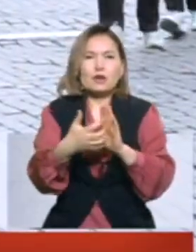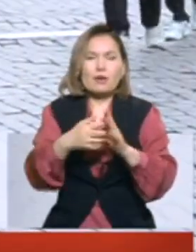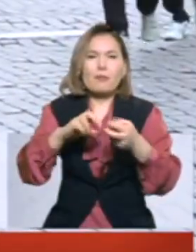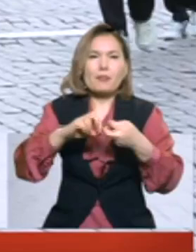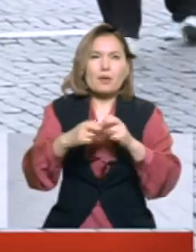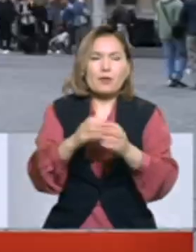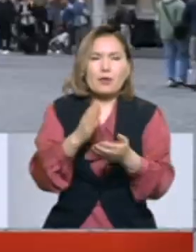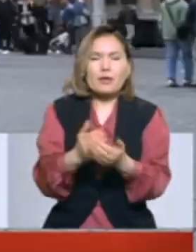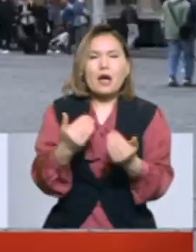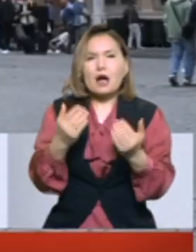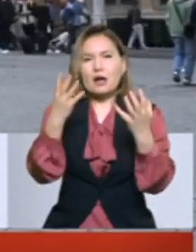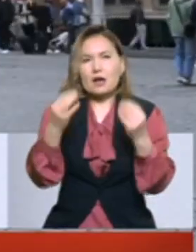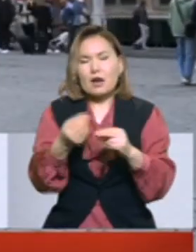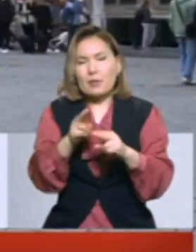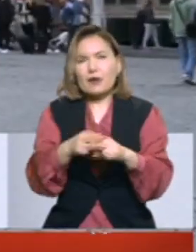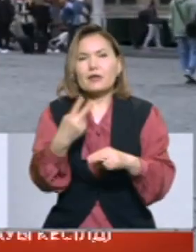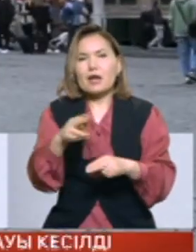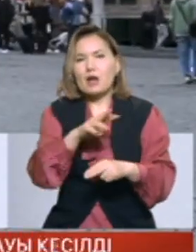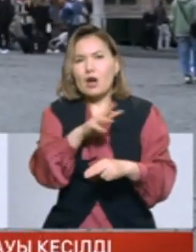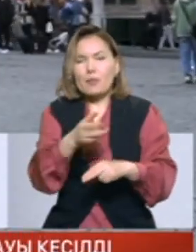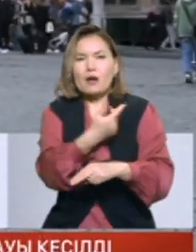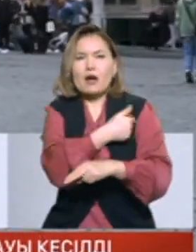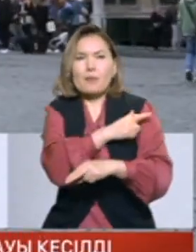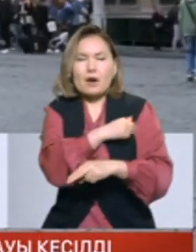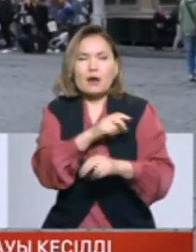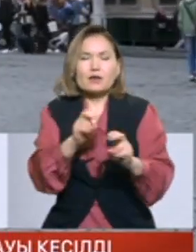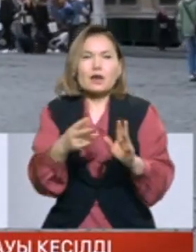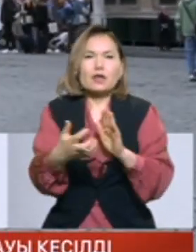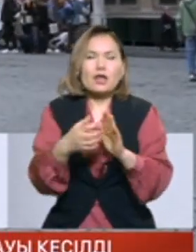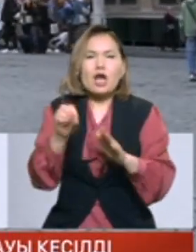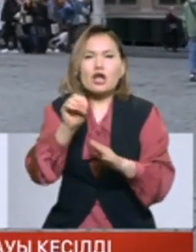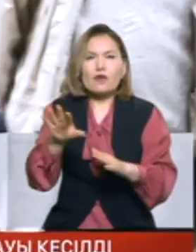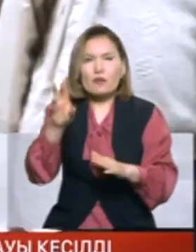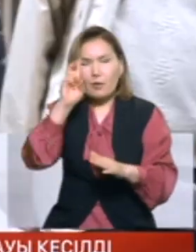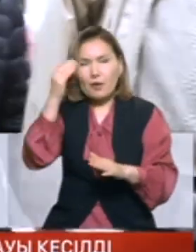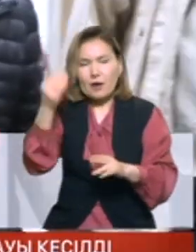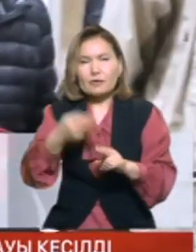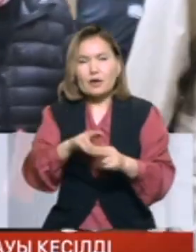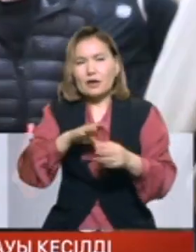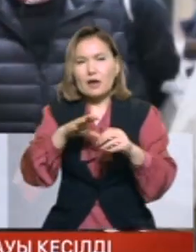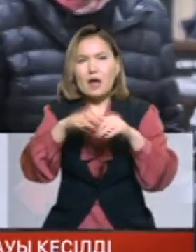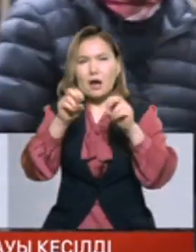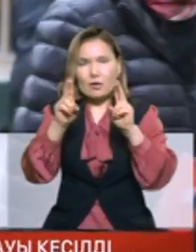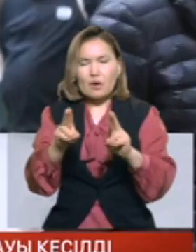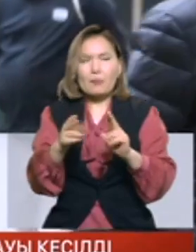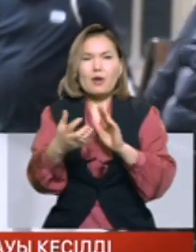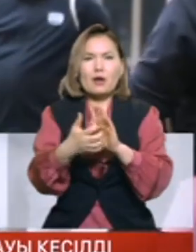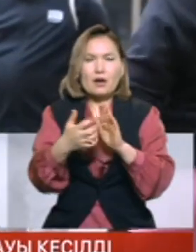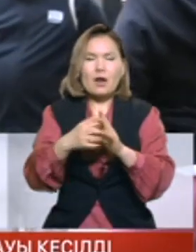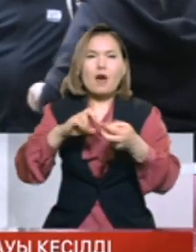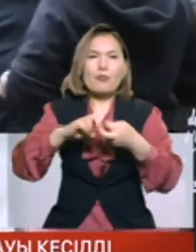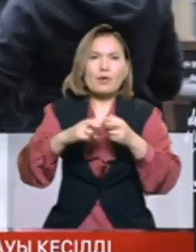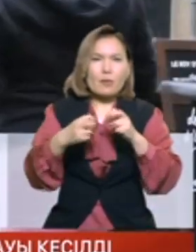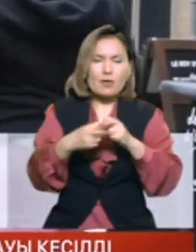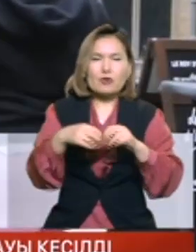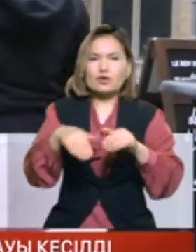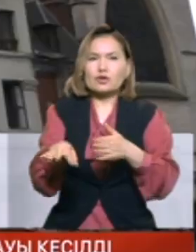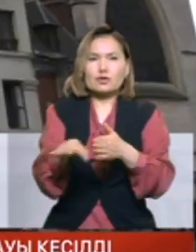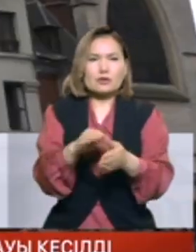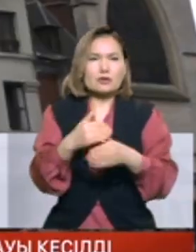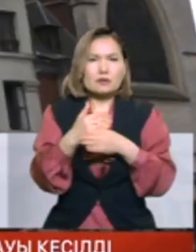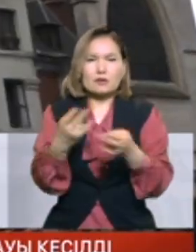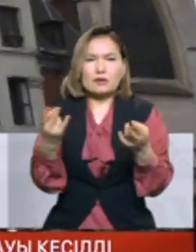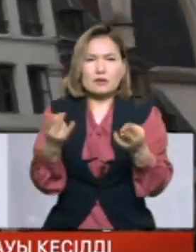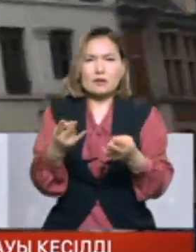мүмкін. Қазірдің өзінде 2 миллион медбике мен дәрігерге зәру. Еуропа елдері кадрдың қадірін біліп, жедел саяси шешім қабылдауы тиіс